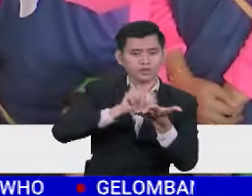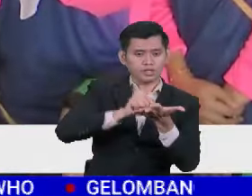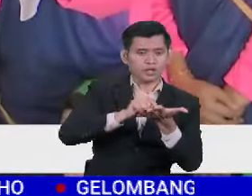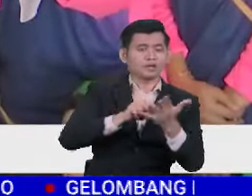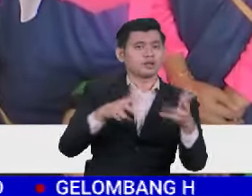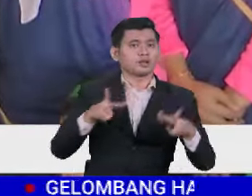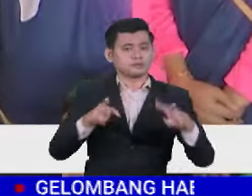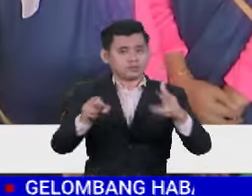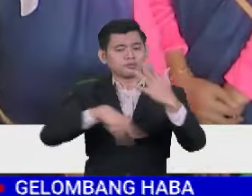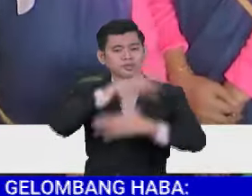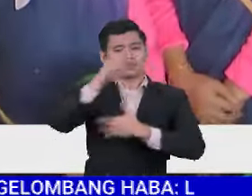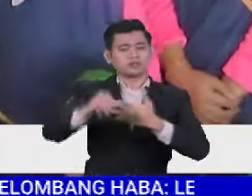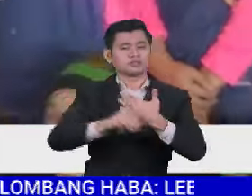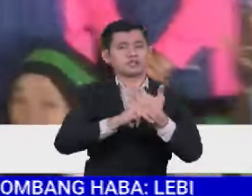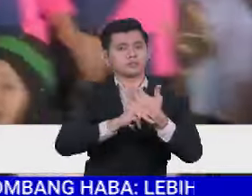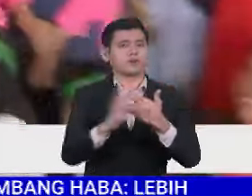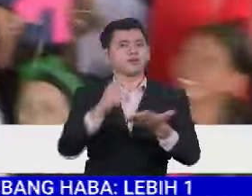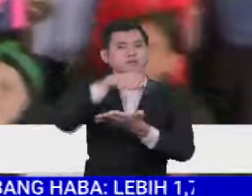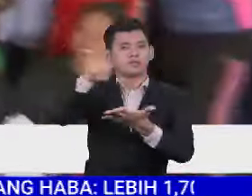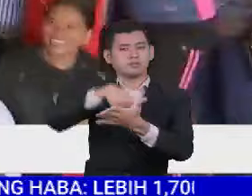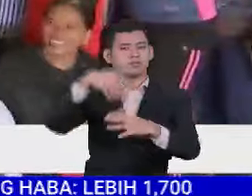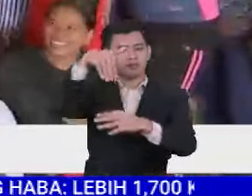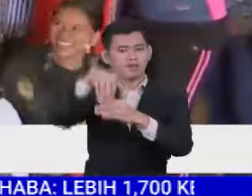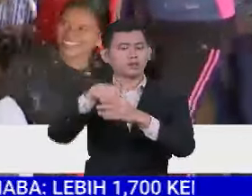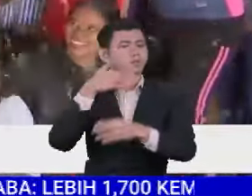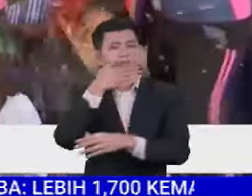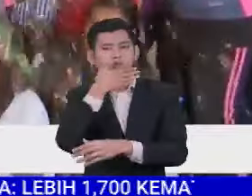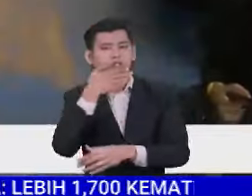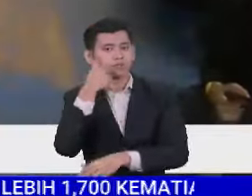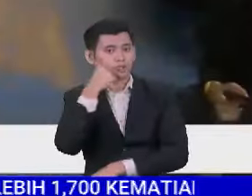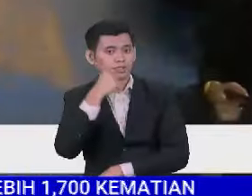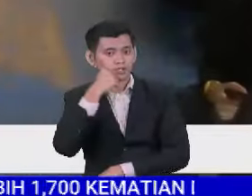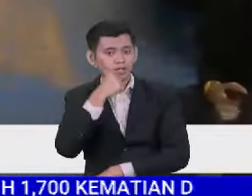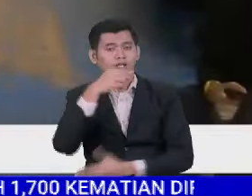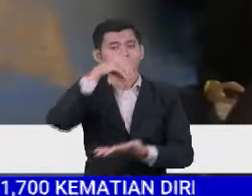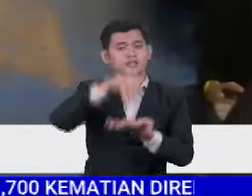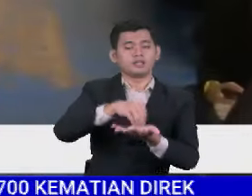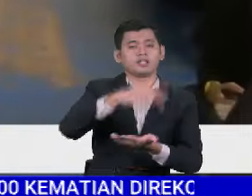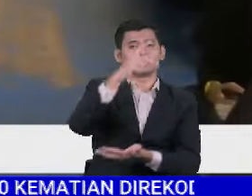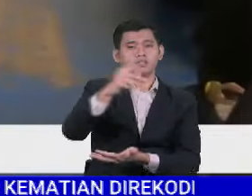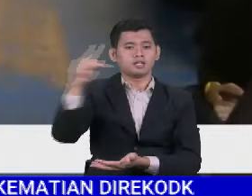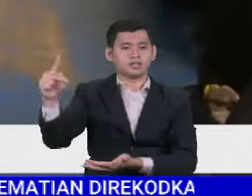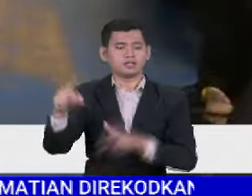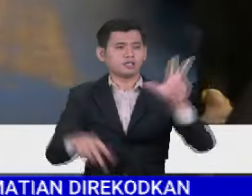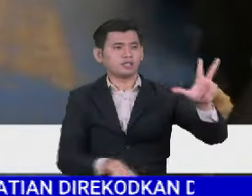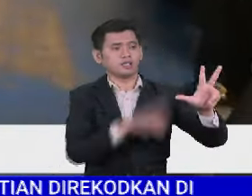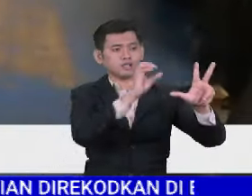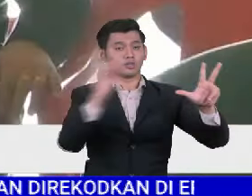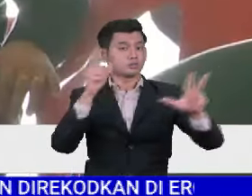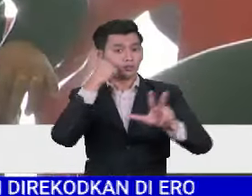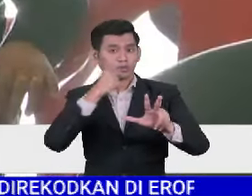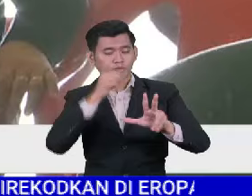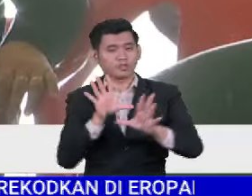program santai dan riyadhah pengundi muda wanita sepanggar di Kota Kinabalu seramai 300 wanita menyertai program